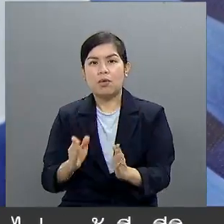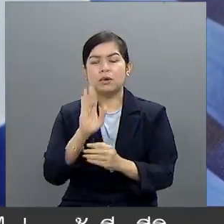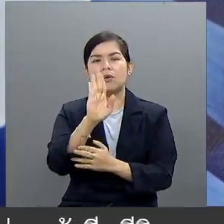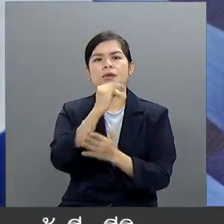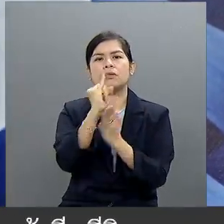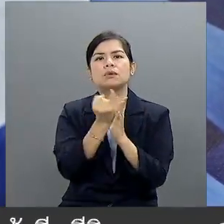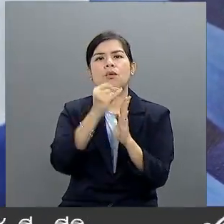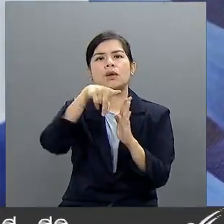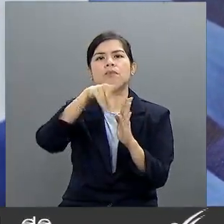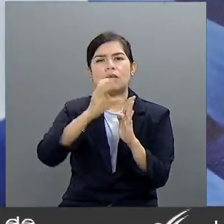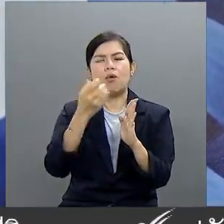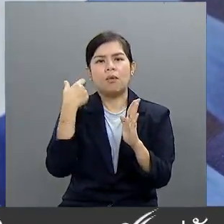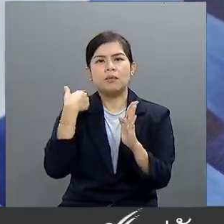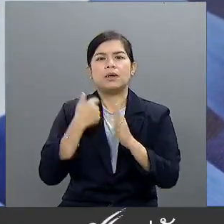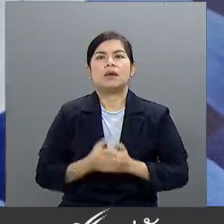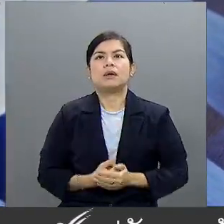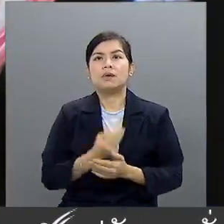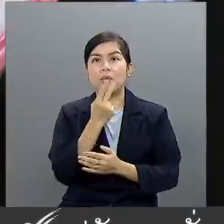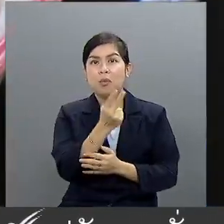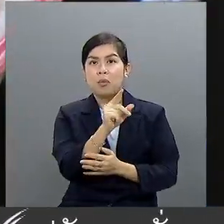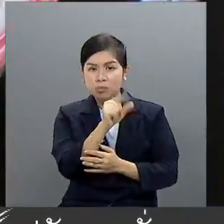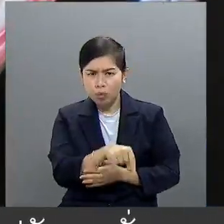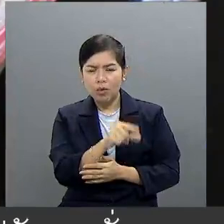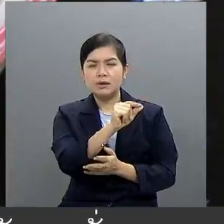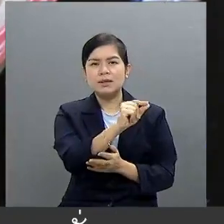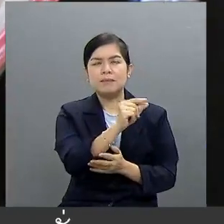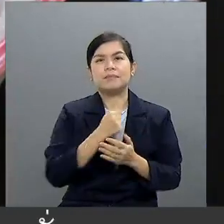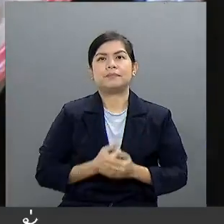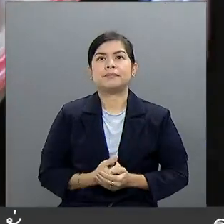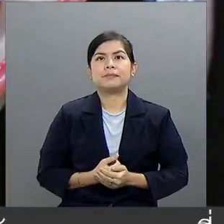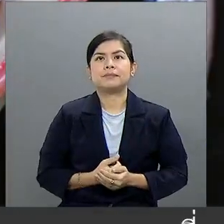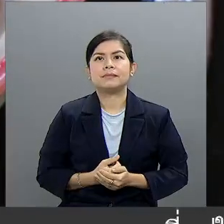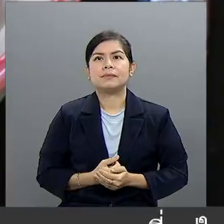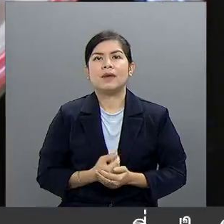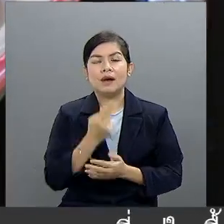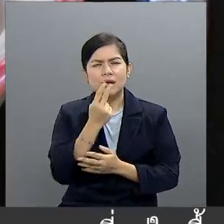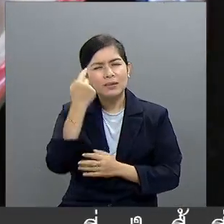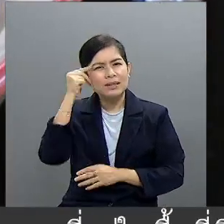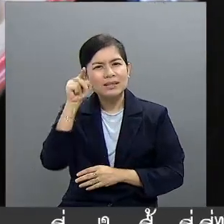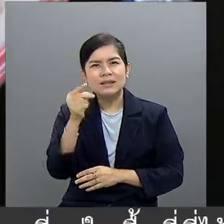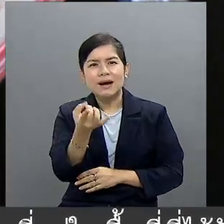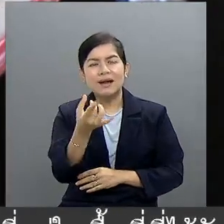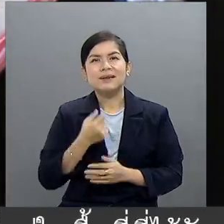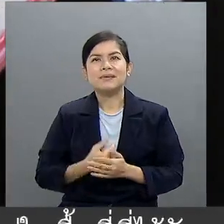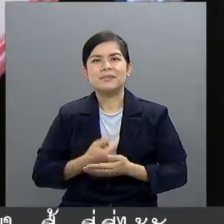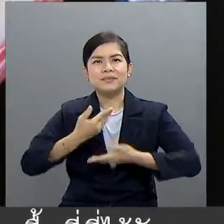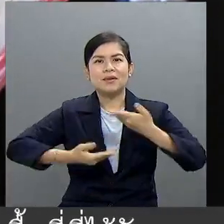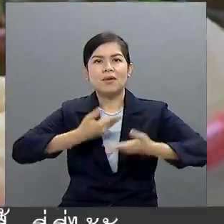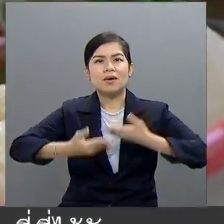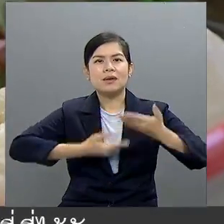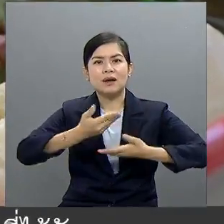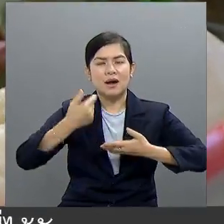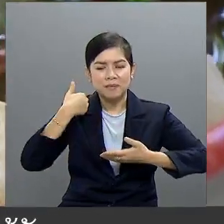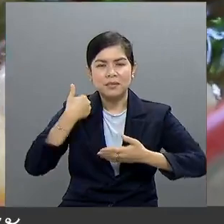ดีนะ ค่ะนี่คือ20บาทนะคะก๋วยเตี๋ยวเรือเห็นแล้วนึกถึงอย่างนึงเลยค่ะขายเอาสังคมมีอยู่จริง ใช